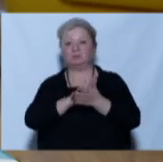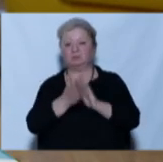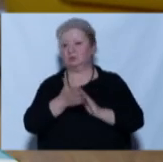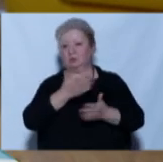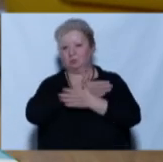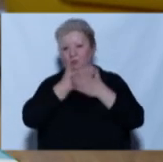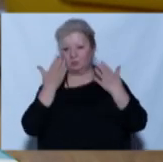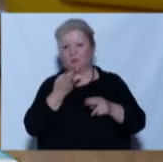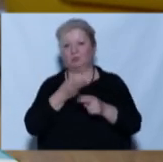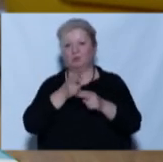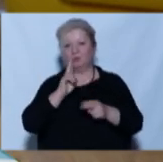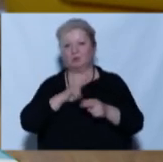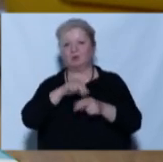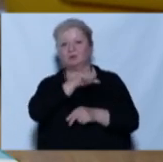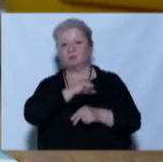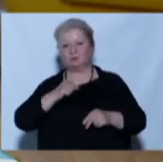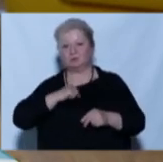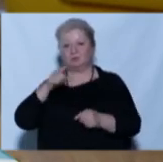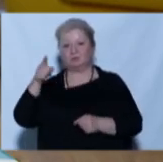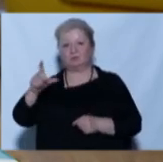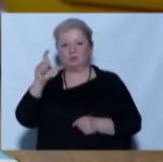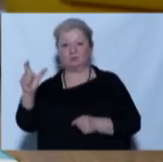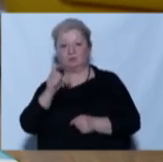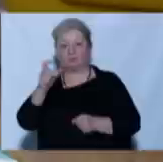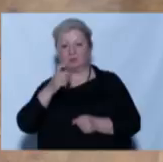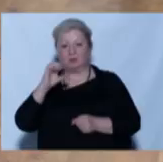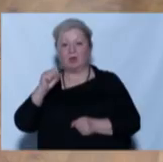საკუთარი ოჯახის გამოსყიდვა მოუწია შამილის ტყვეობიდან.